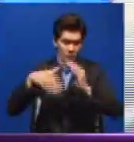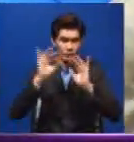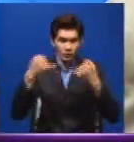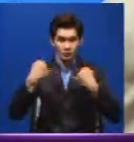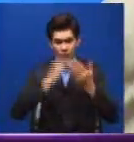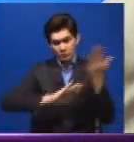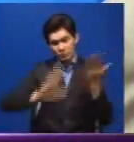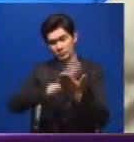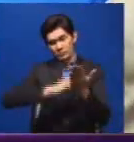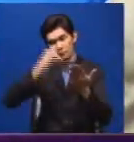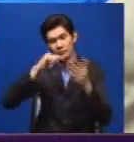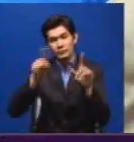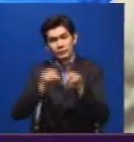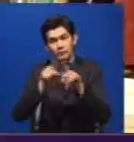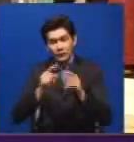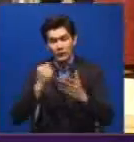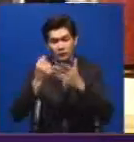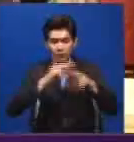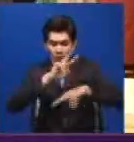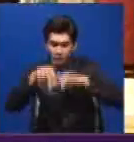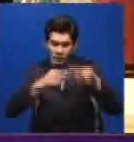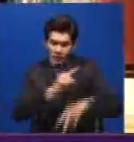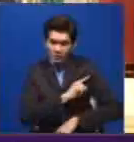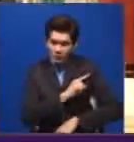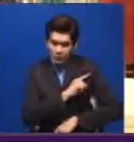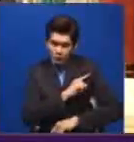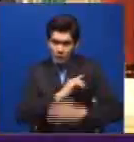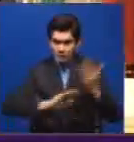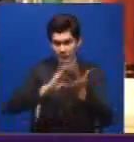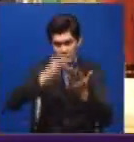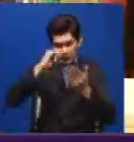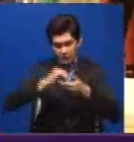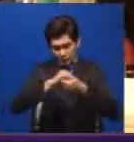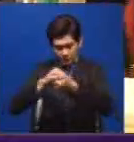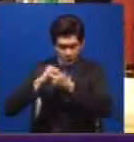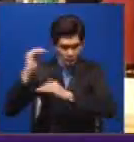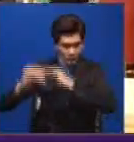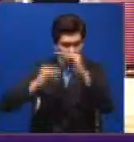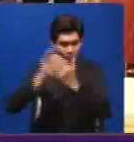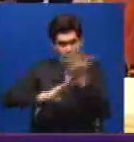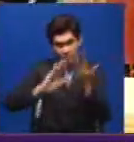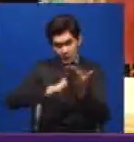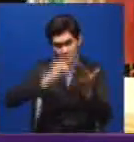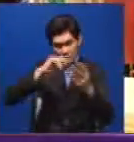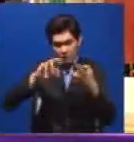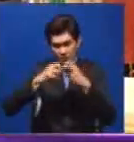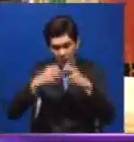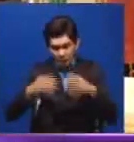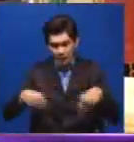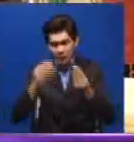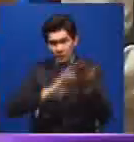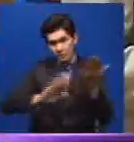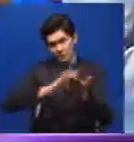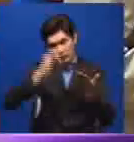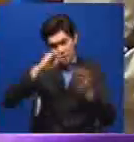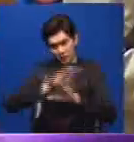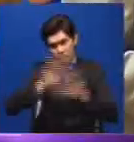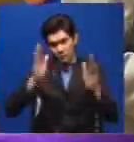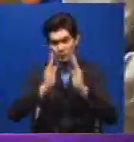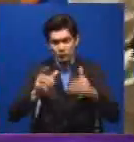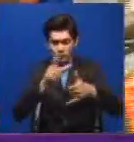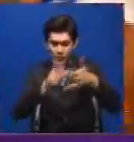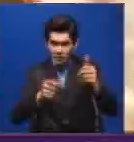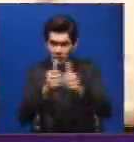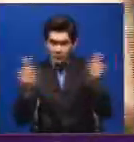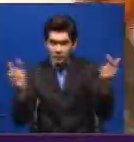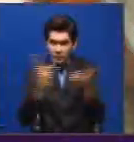ของประเทศนี้มีหน้าที่ดูแลชาติให้มีความสามัคคีพัฒนาประเทศไม่สร้างปัญหาให้กับประเทศเป็นคนดีของสัง